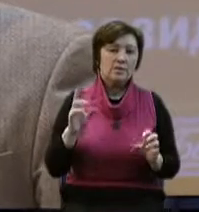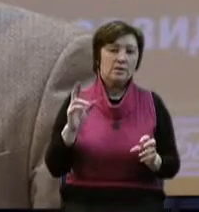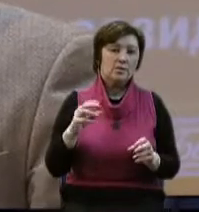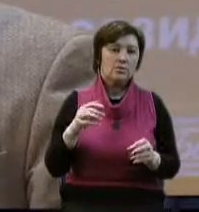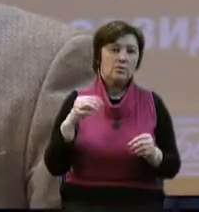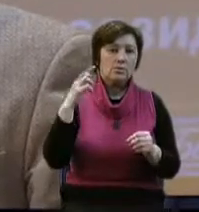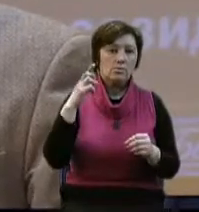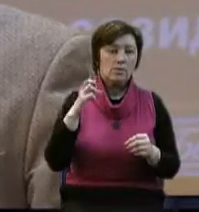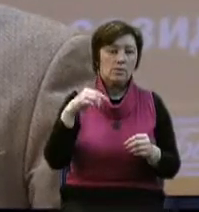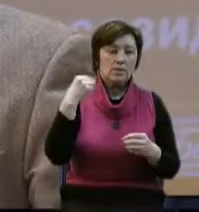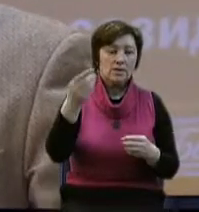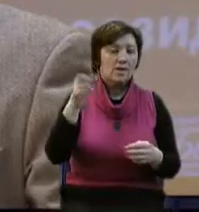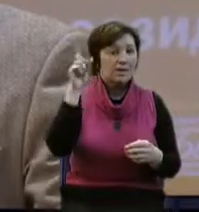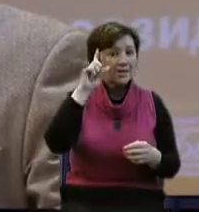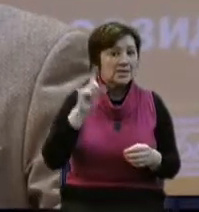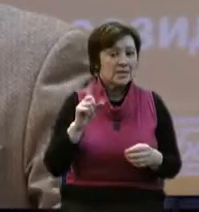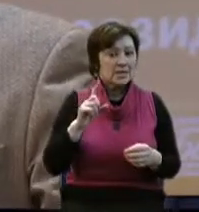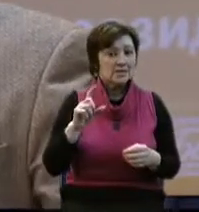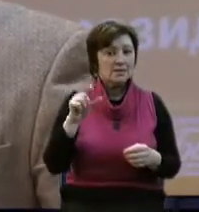субботы.